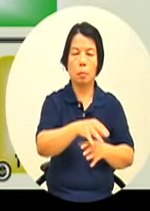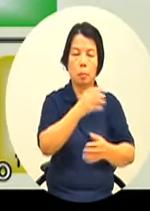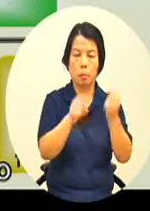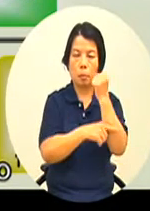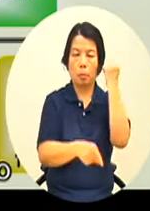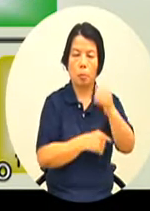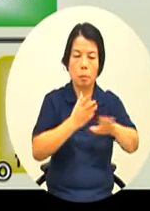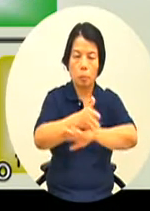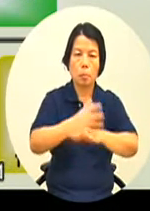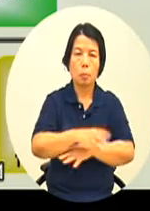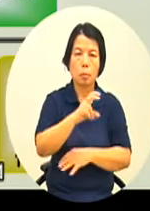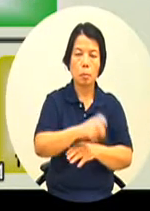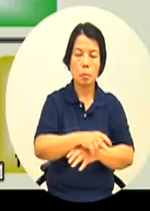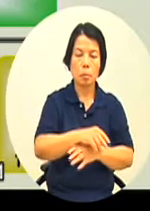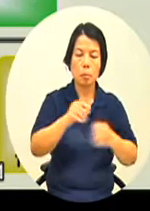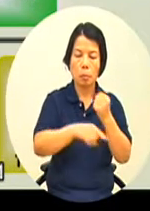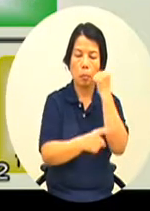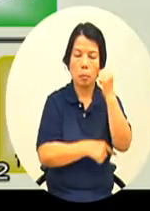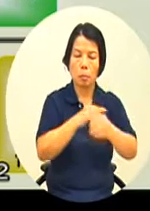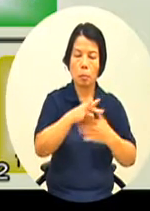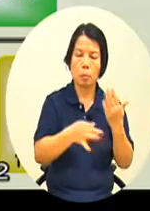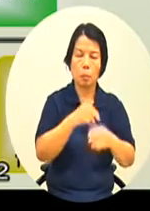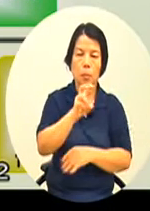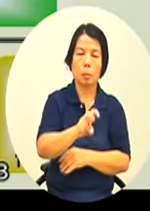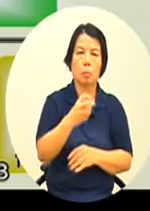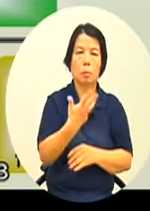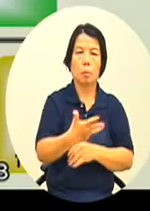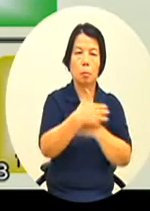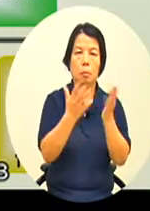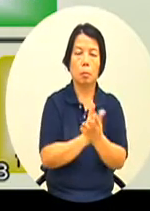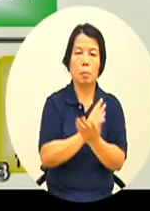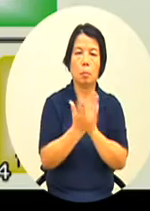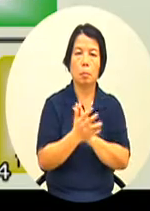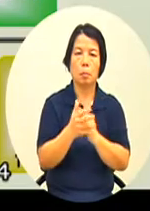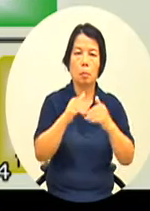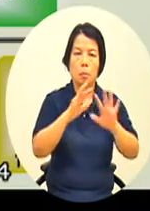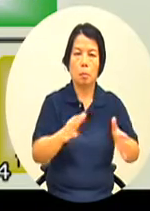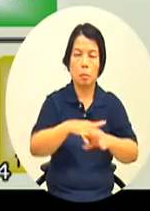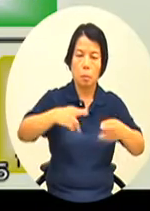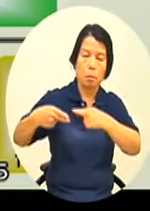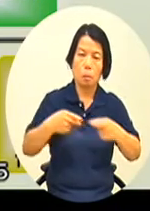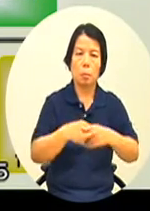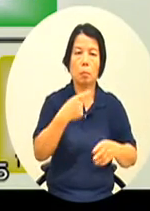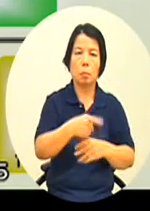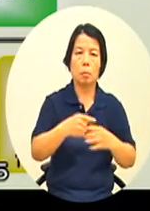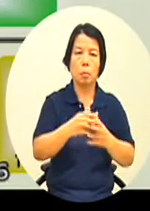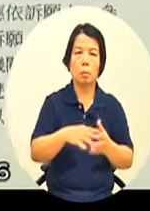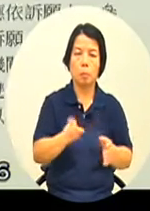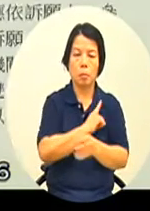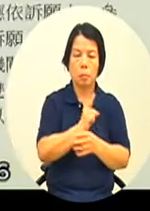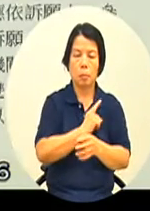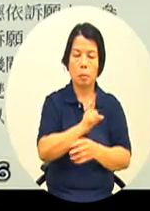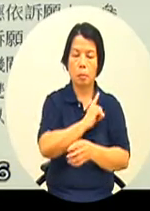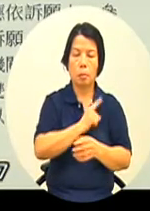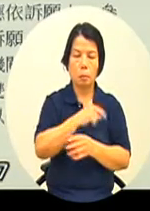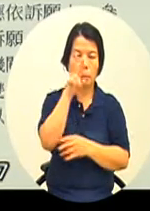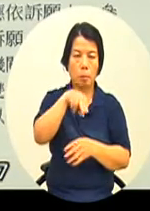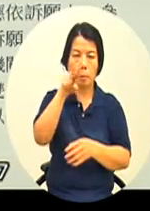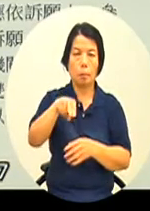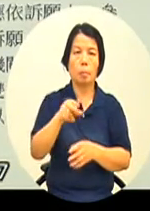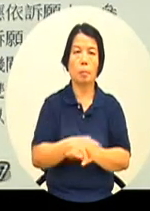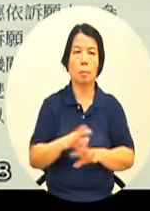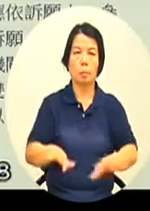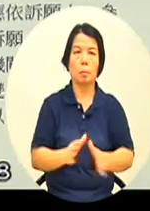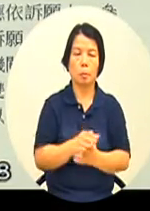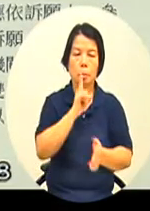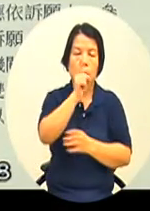共通过28个释法规，其中自治条例有8种，新订1件，修正7件，其余请参阅图表。就诉